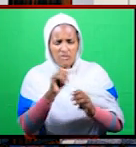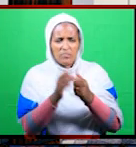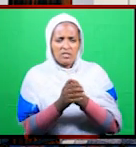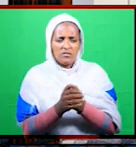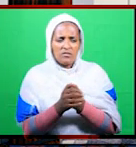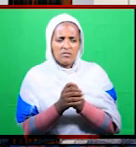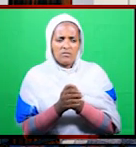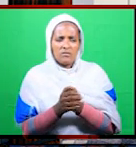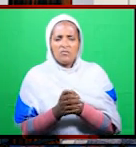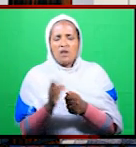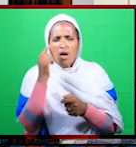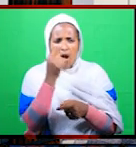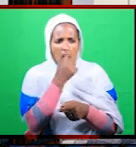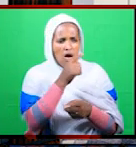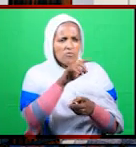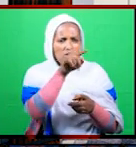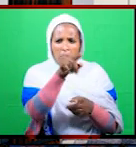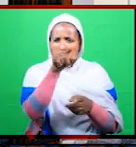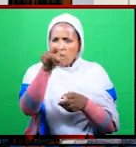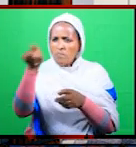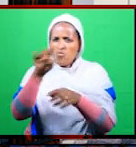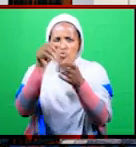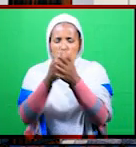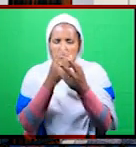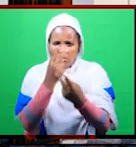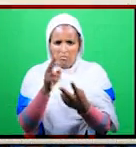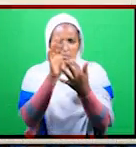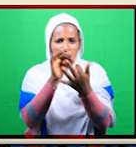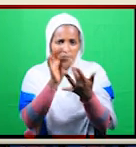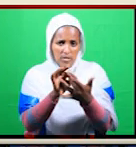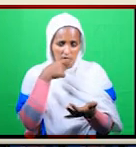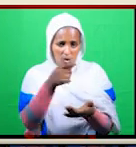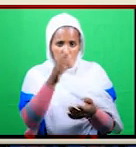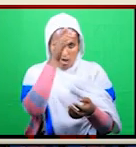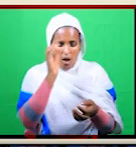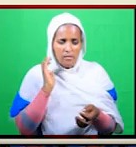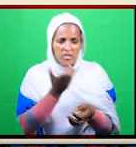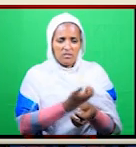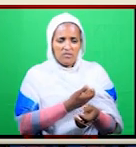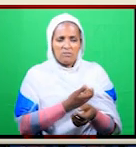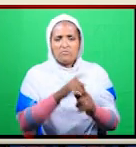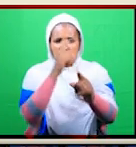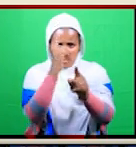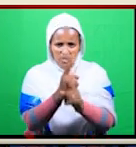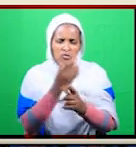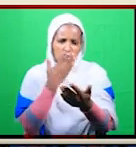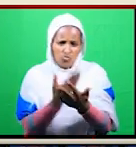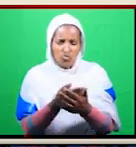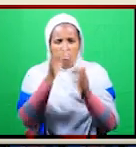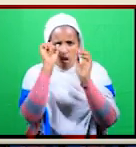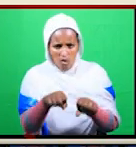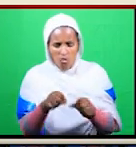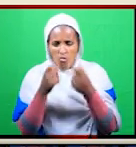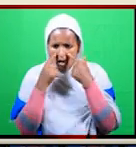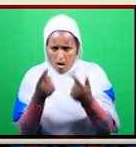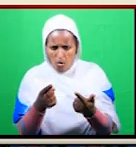አዋጅ ሆኖበታል። መምረጥ ቅድም አባታችን እንዳሉት ትክክል ነው። አይቶ በሰው